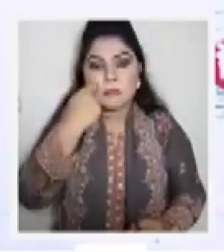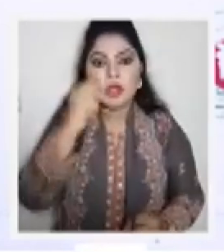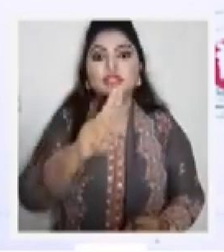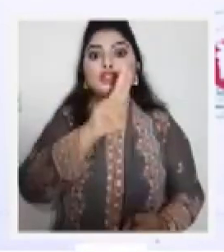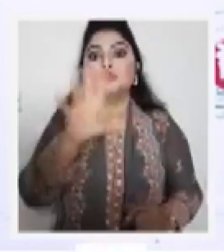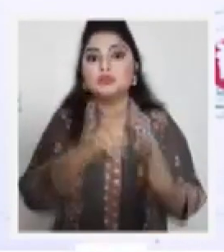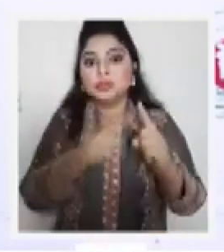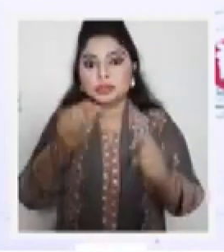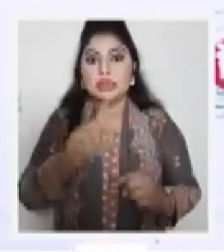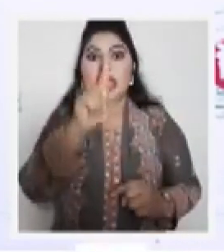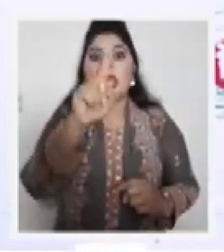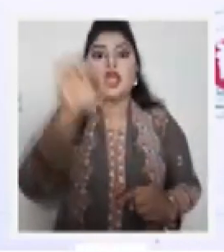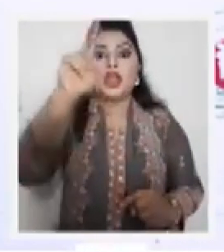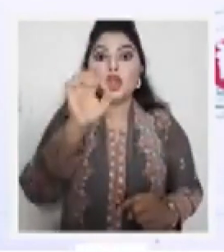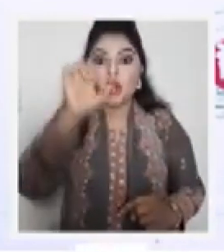শনাক্ত